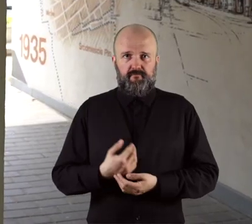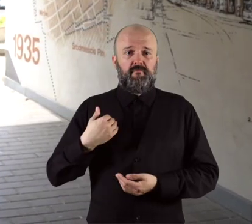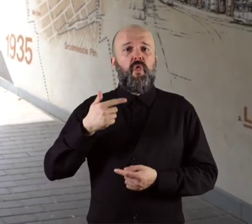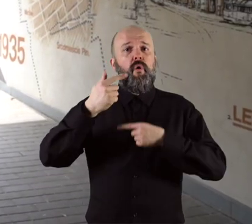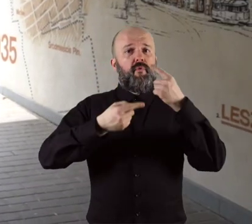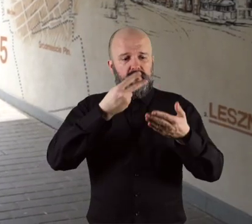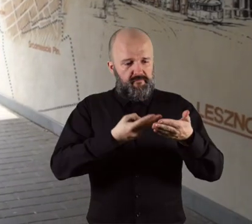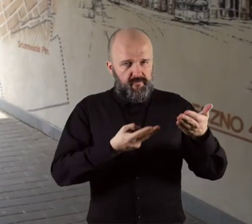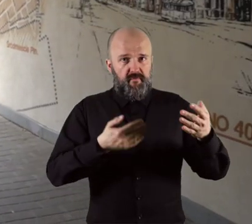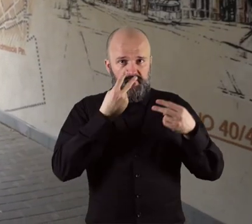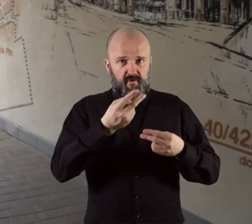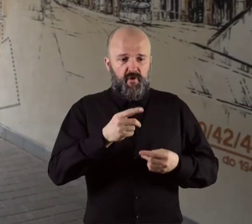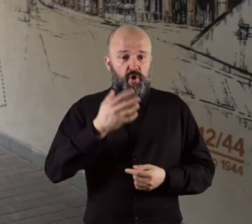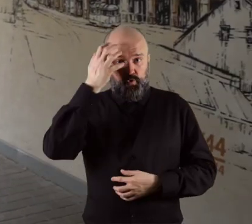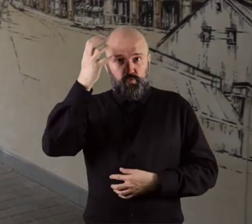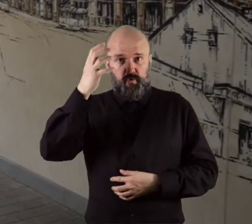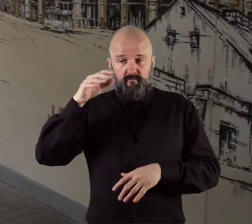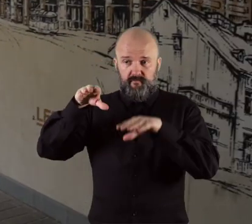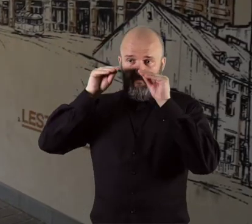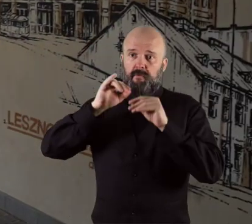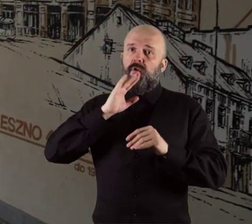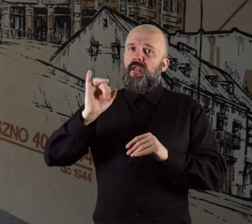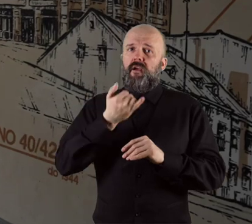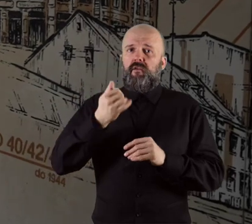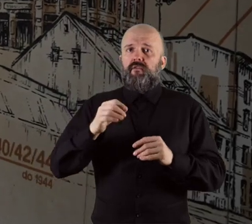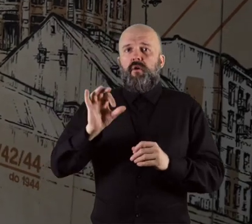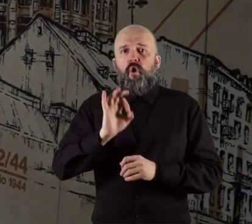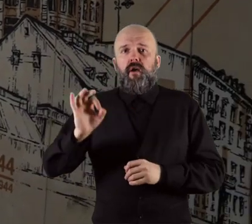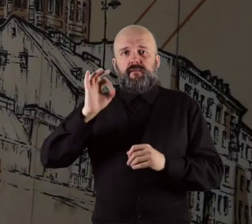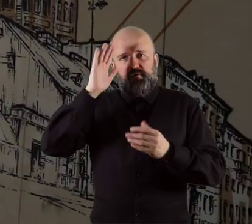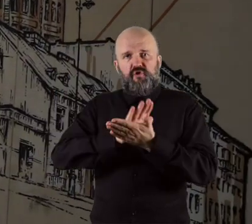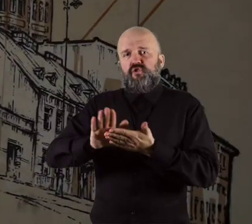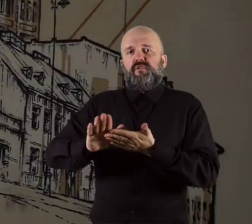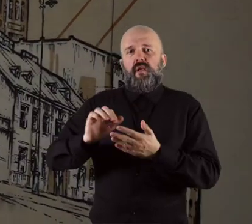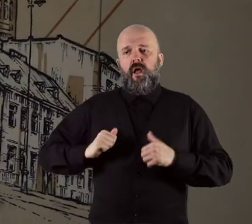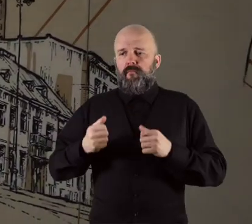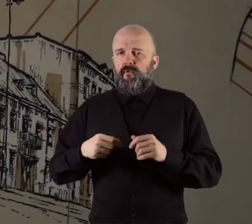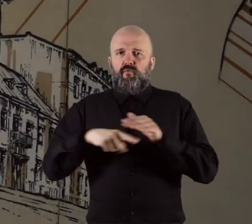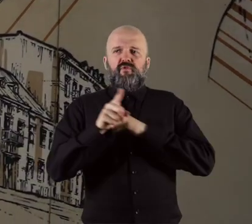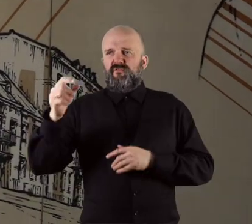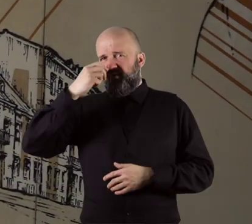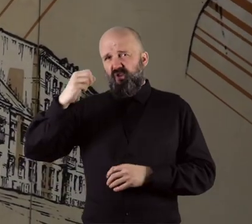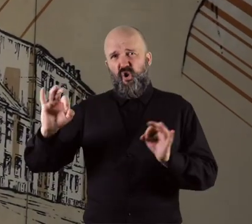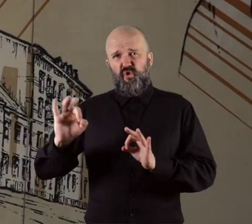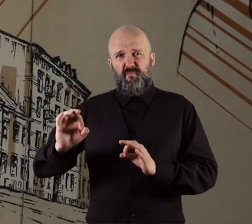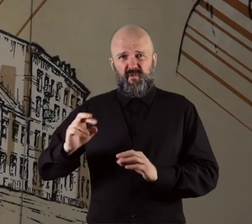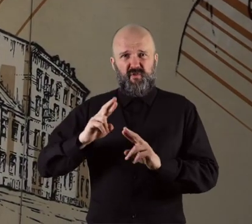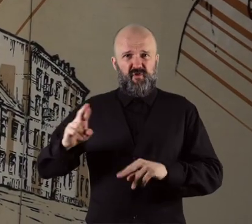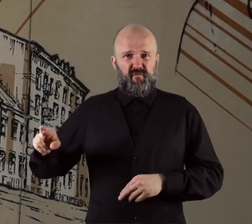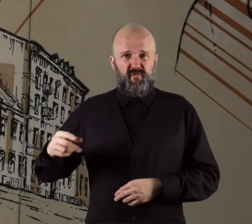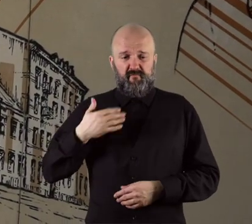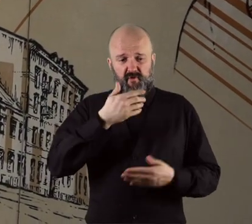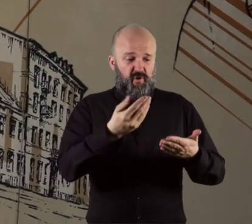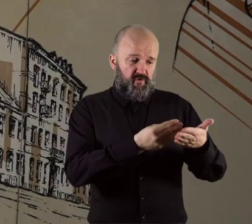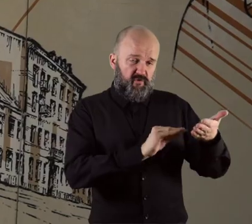relacjach często pojawia się, że sztuka postrzegana przez Żydów jako rodzaj katarzis lub forma ucieczki od brutalnej rzeczywistości. W twórczości literackiej